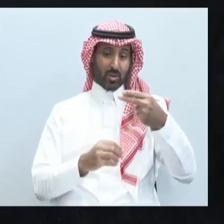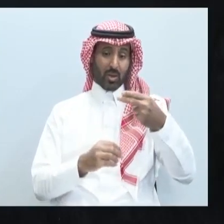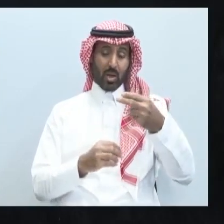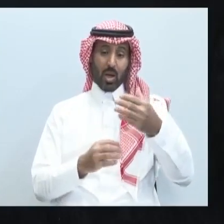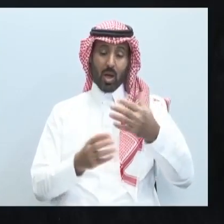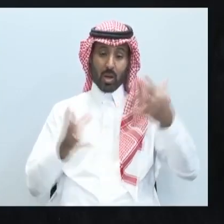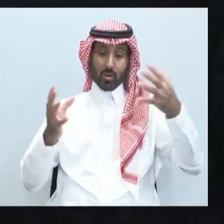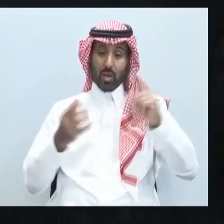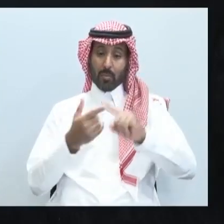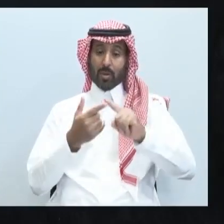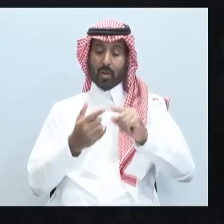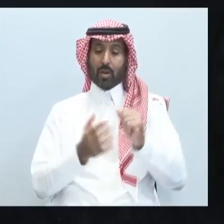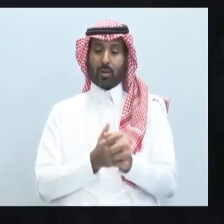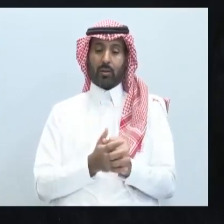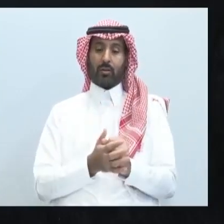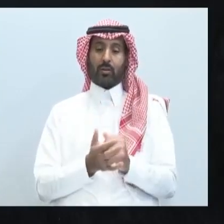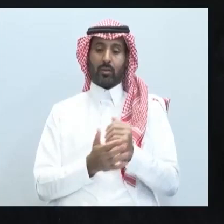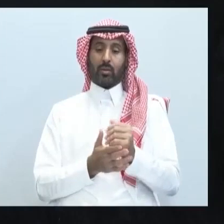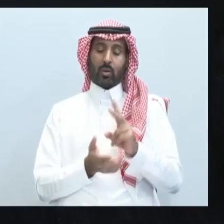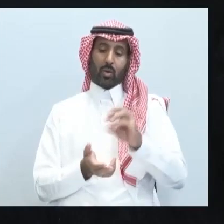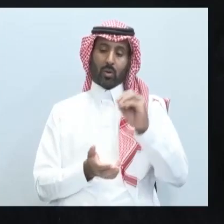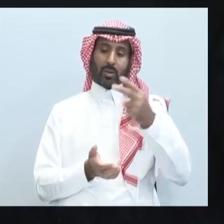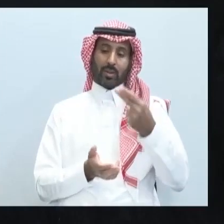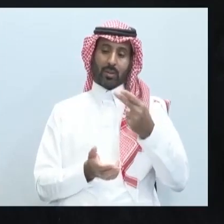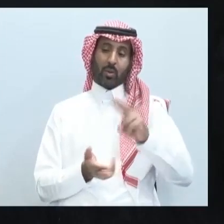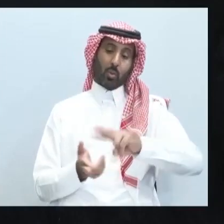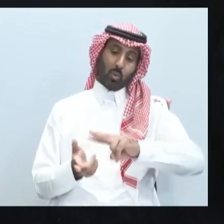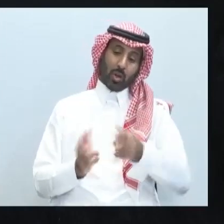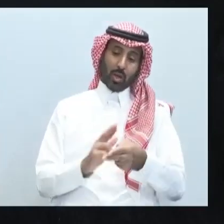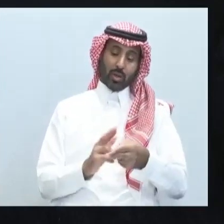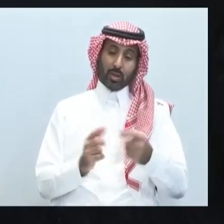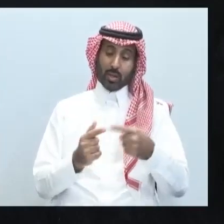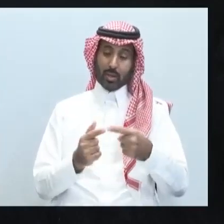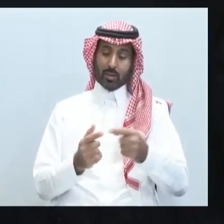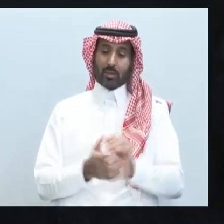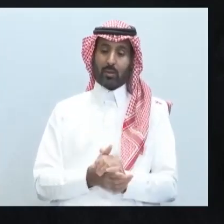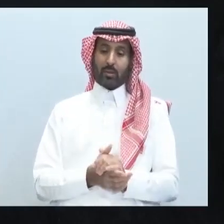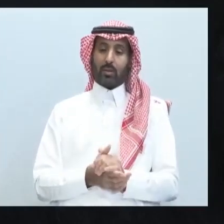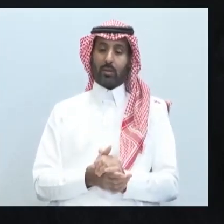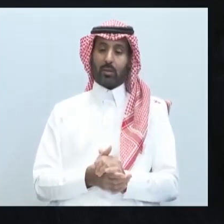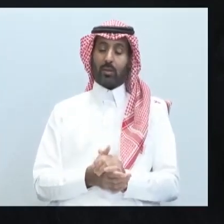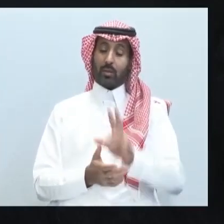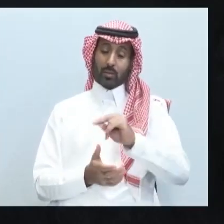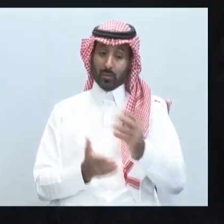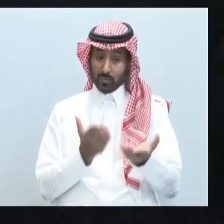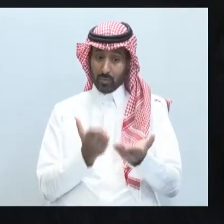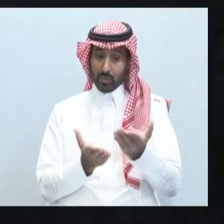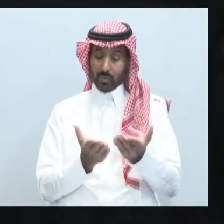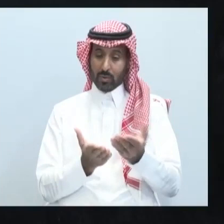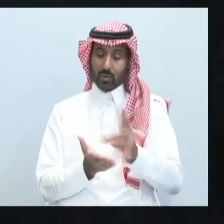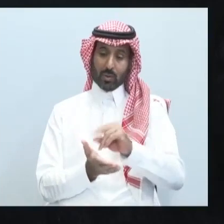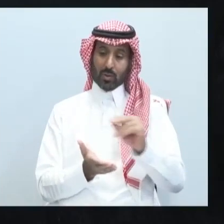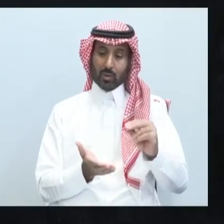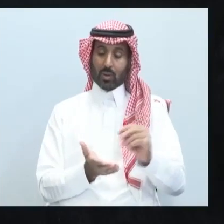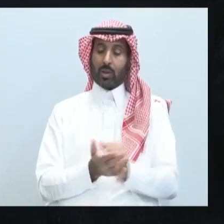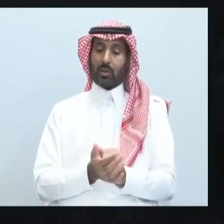تركيز ايون الهيدروكسيد والعكس وين في حين يكون تركيز تركيزهما متساويين بمعنى